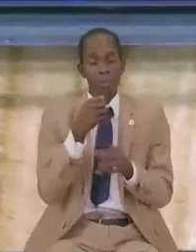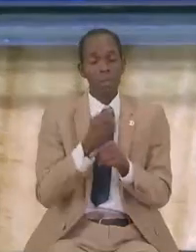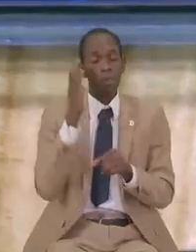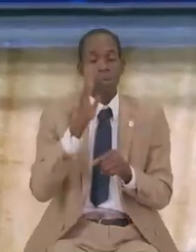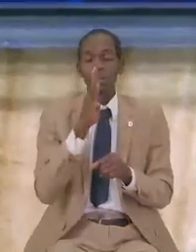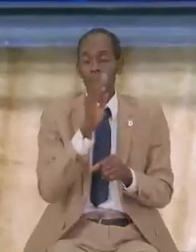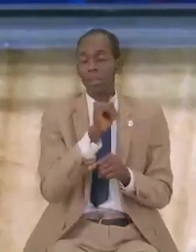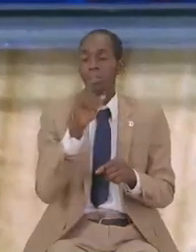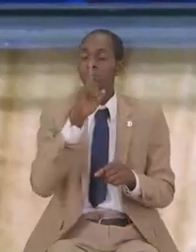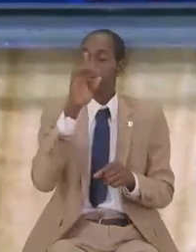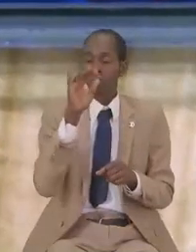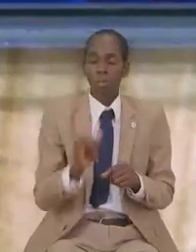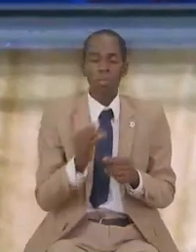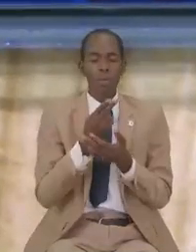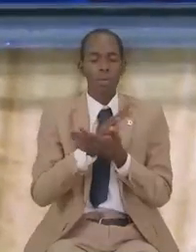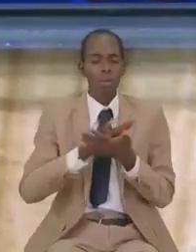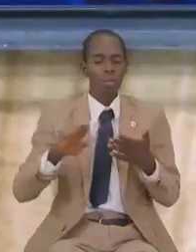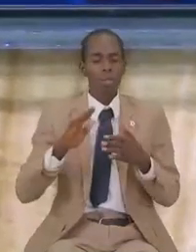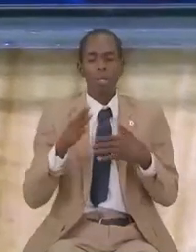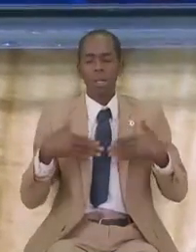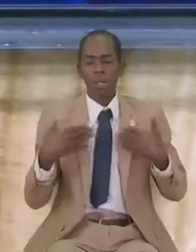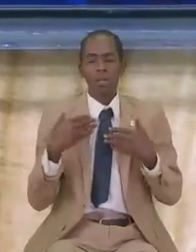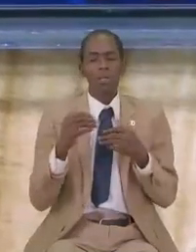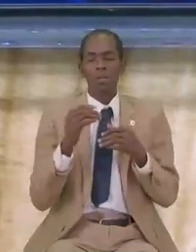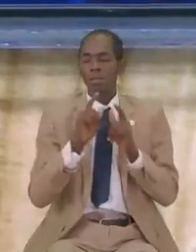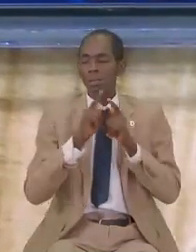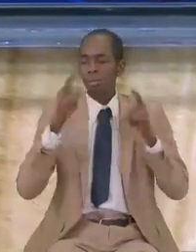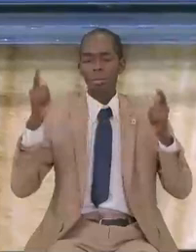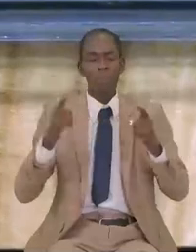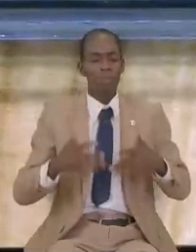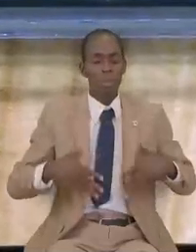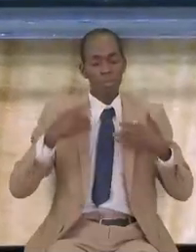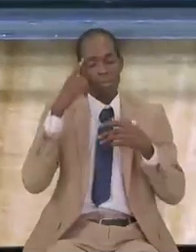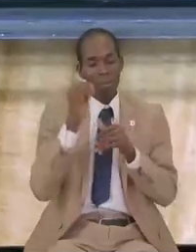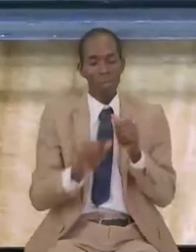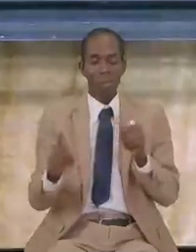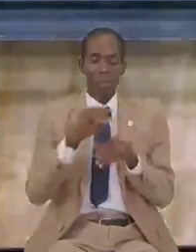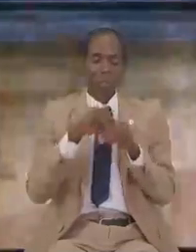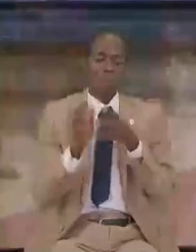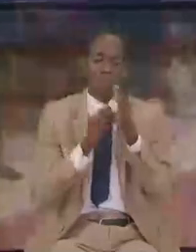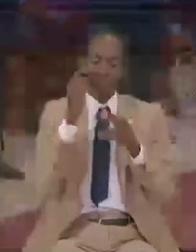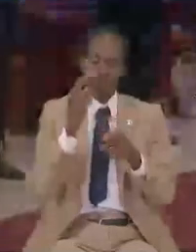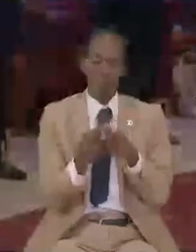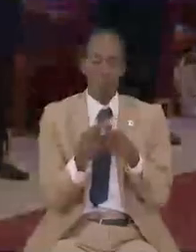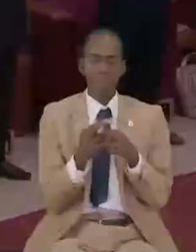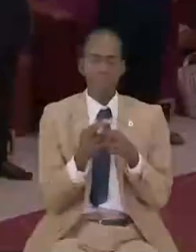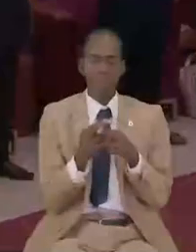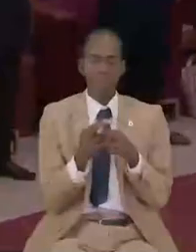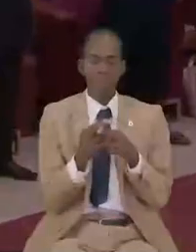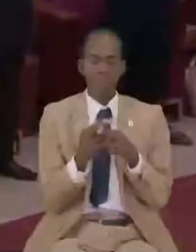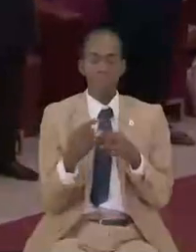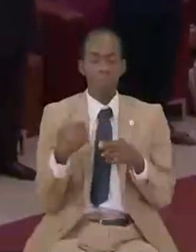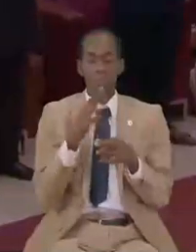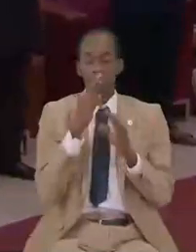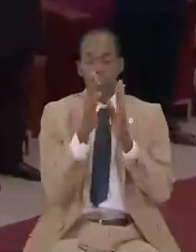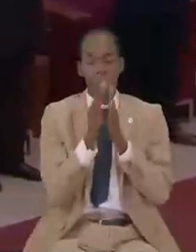réellement une année heureuse, sainte, d'espoir pour tout le monde au nom de Jésus-Christ. Je prie